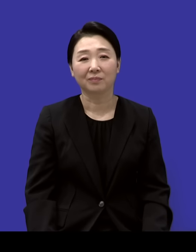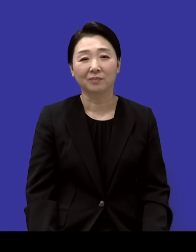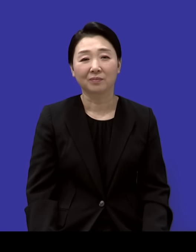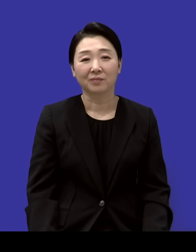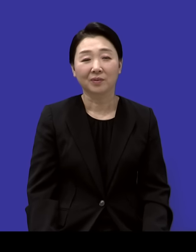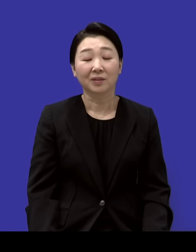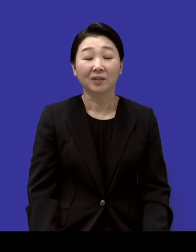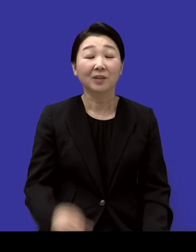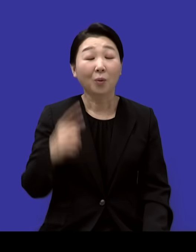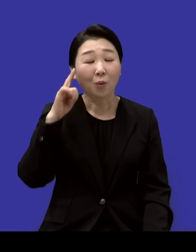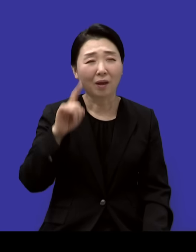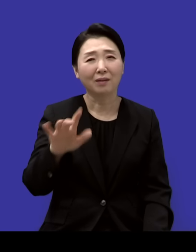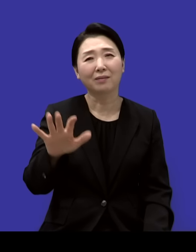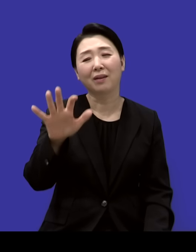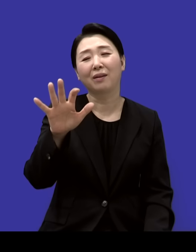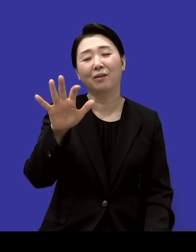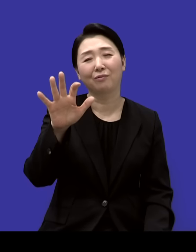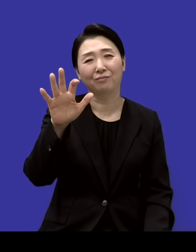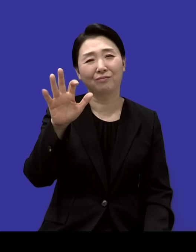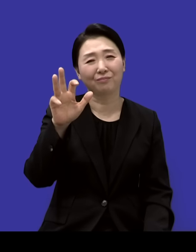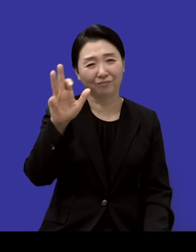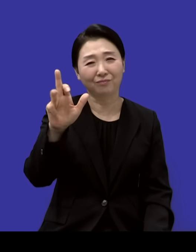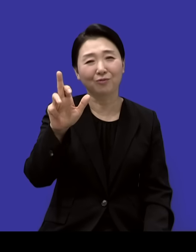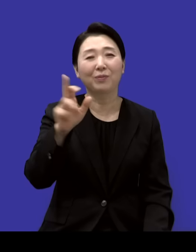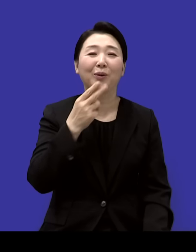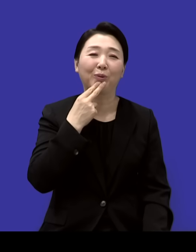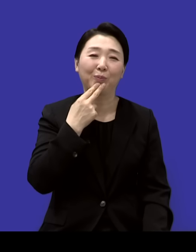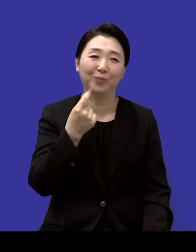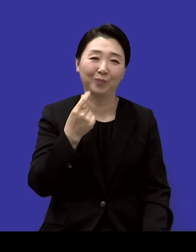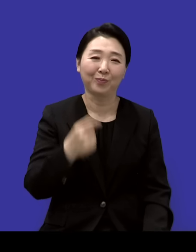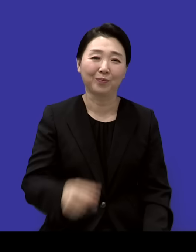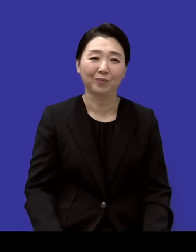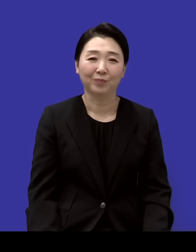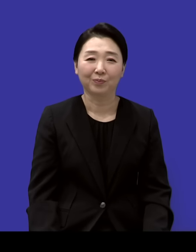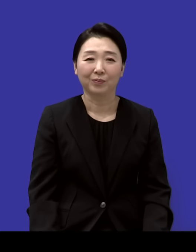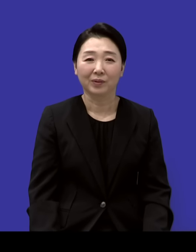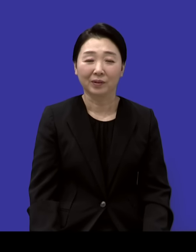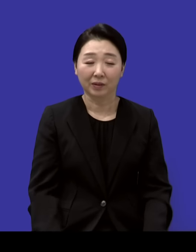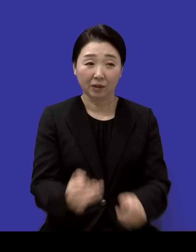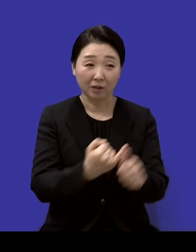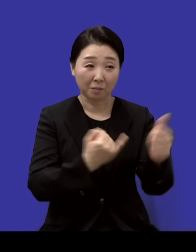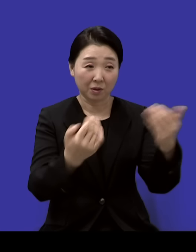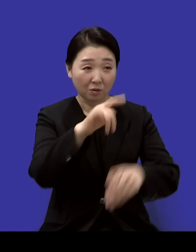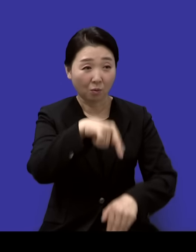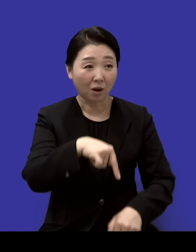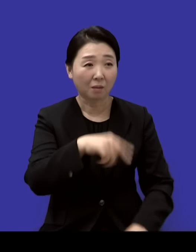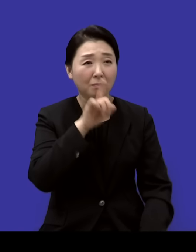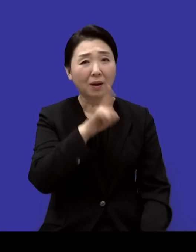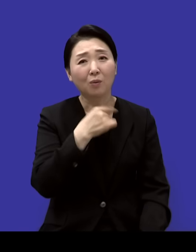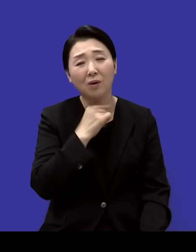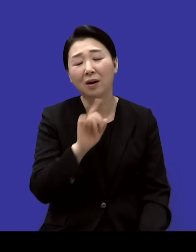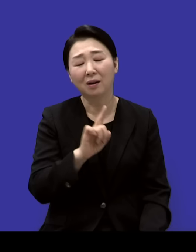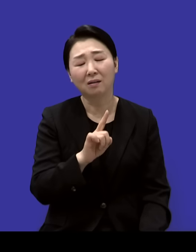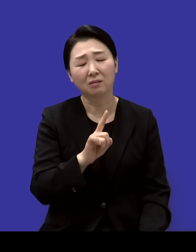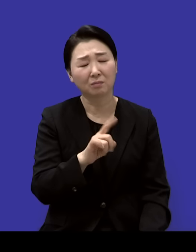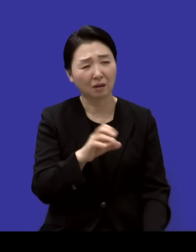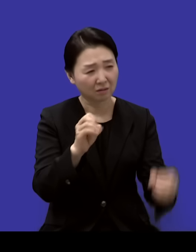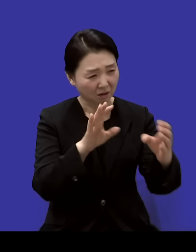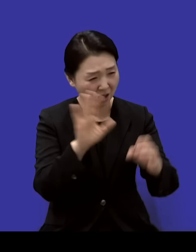로켓 프레시 이런 것도 없으니까요. 막 다 들고 다니면서 하고 근데 그러고 남편이 퇴근하면 무슨 말을 하고 싶겠어요 제가. 정말 꼴보기 싫은